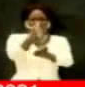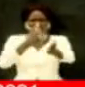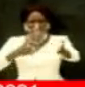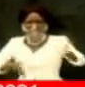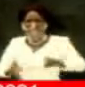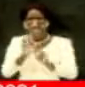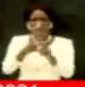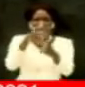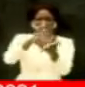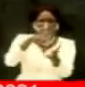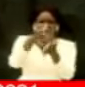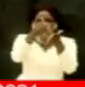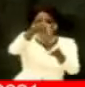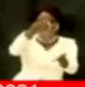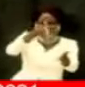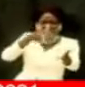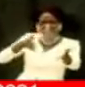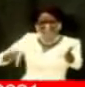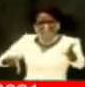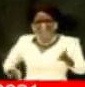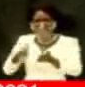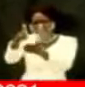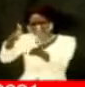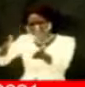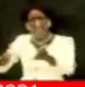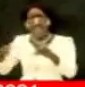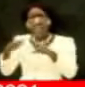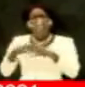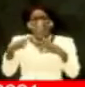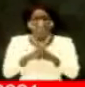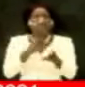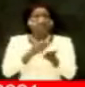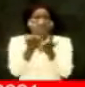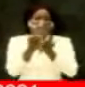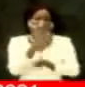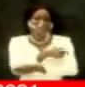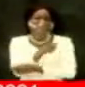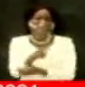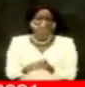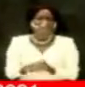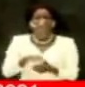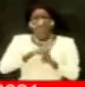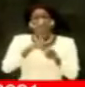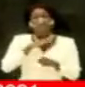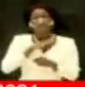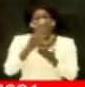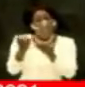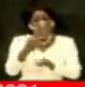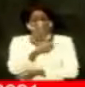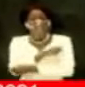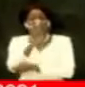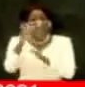tikuwa nitsa kuti aliesa lande katimira mene Nziko mkampiri Joshua, madzula bwino kwa ina Malawi nose, amene